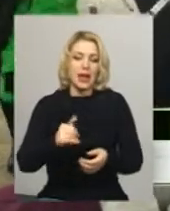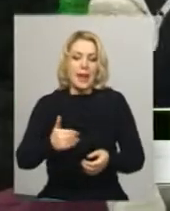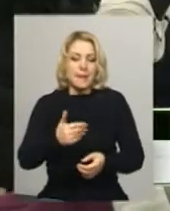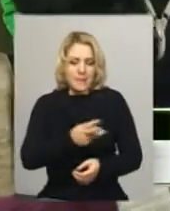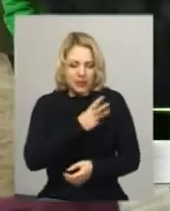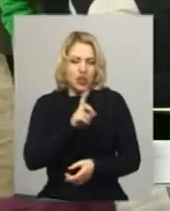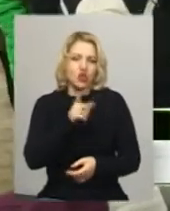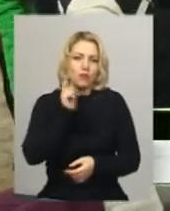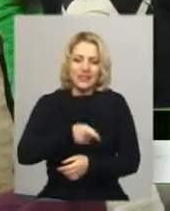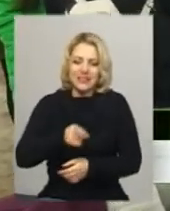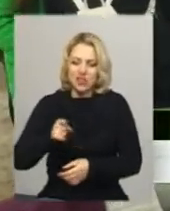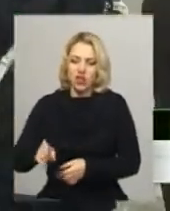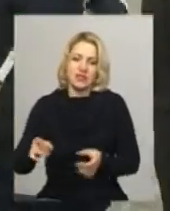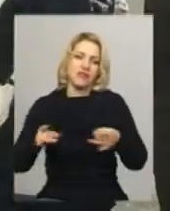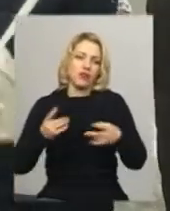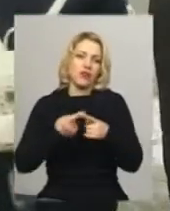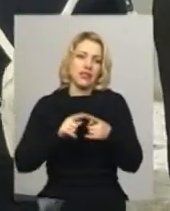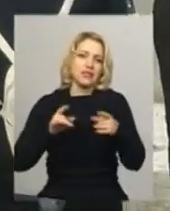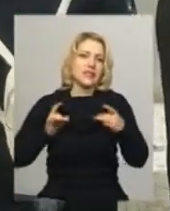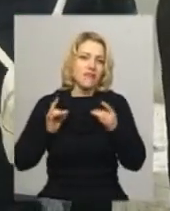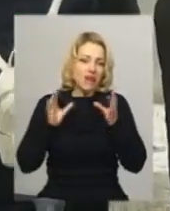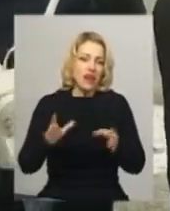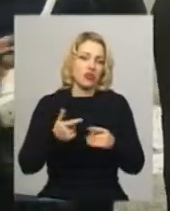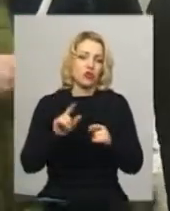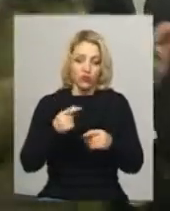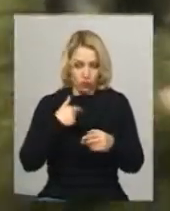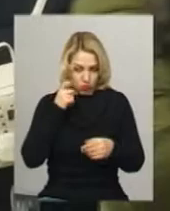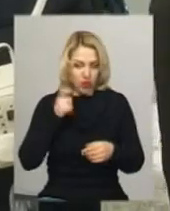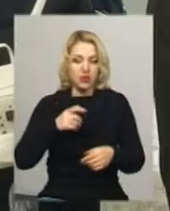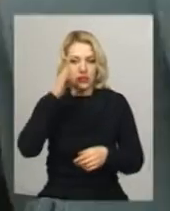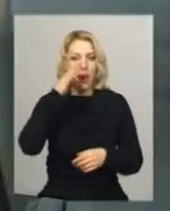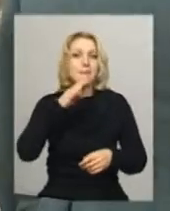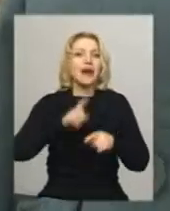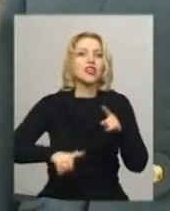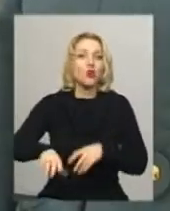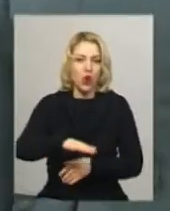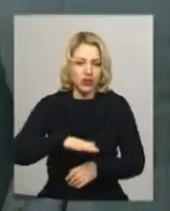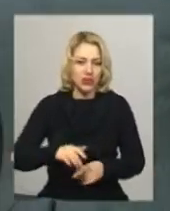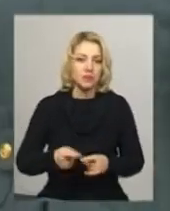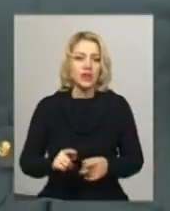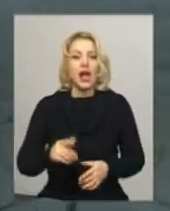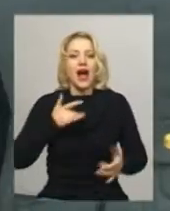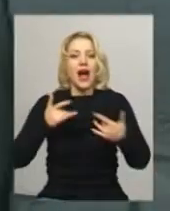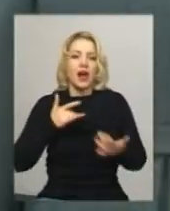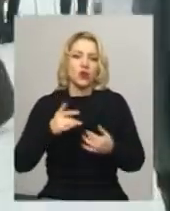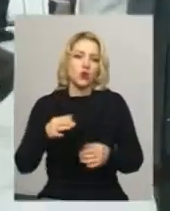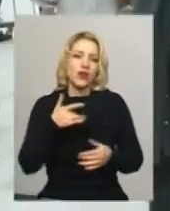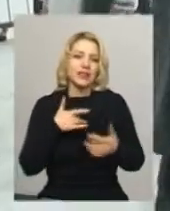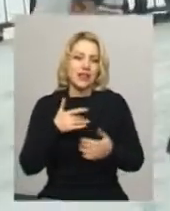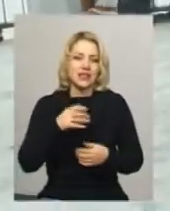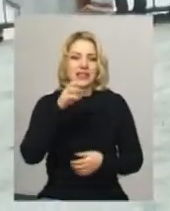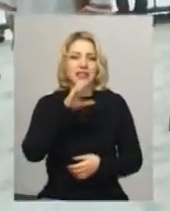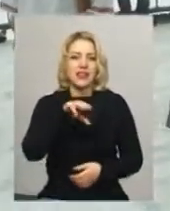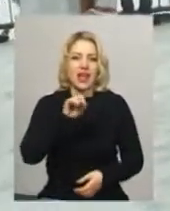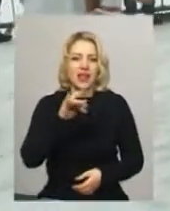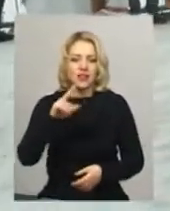ще тисячоліттями святкували його. Що ми українці, патріоти, а чому нам не прийти? Актори обласного драматичного театру імені Михайла